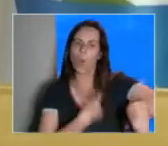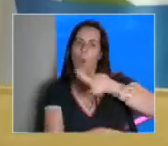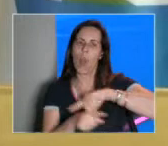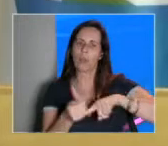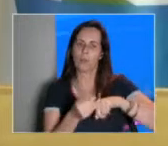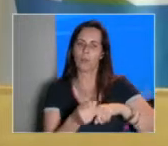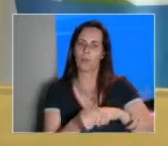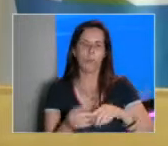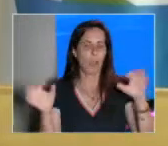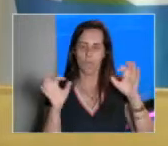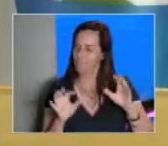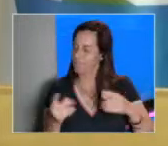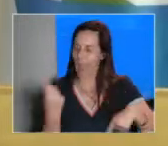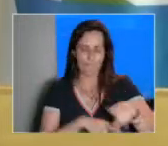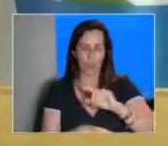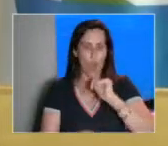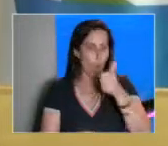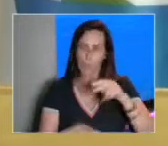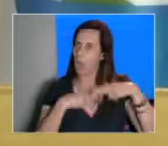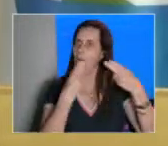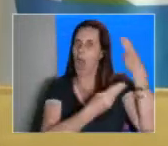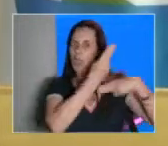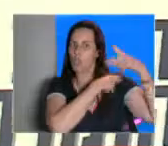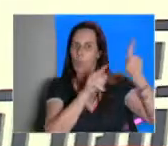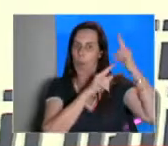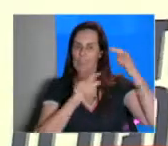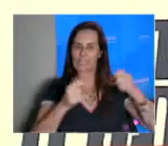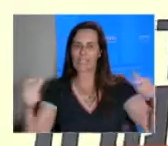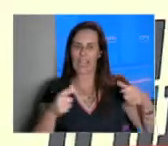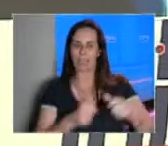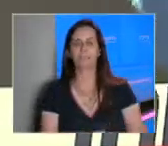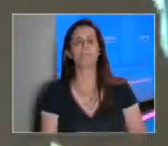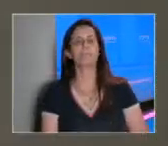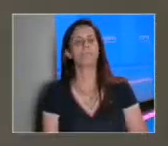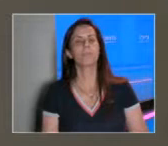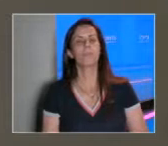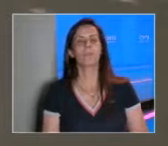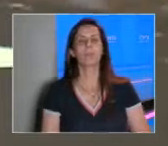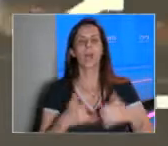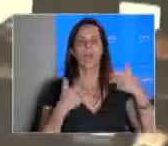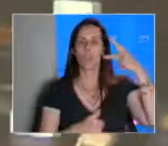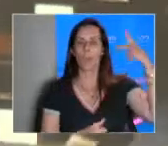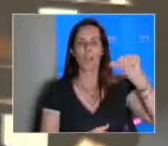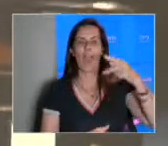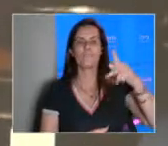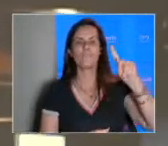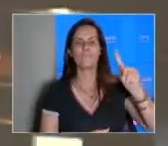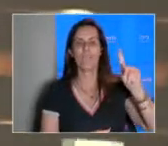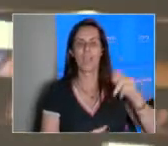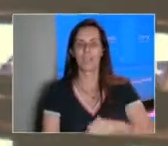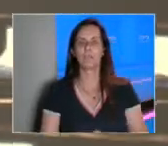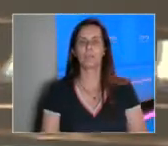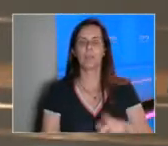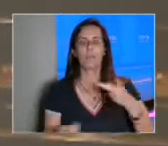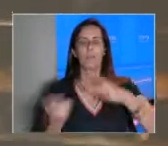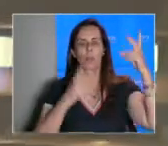מפני הסגר. אף אחד מאיתנו לא רוצה לחזור לסגר. מצטרף אלינו עכשיו פרופסור ארנון אפק, המשנה למנהל המרכז